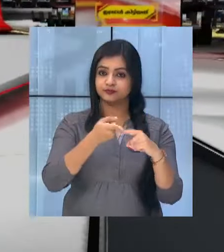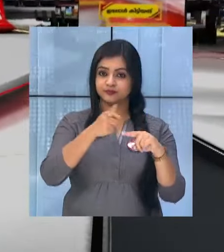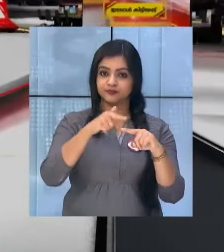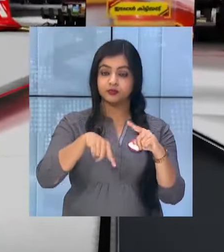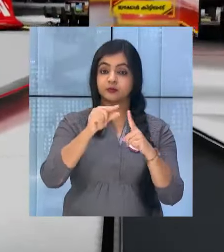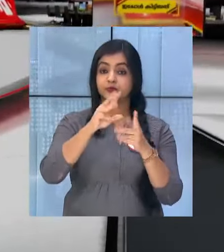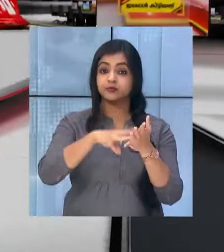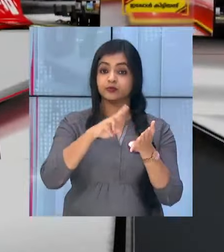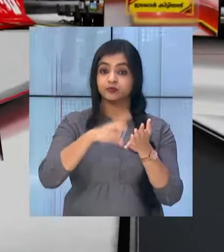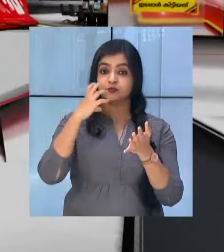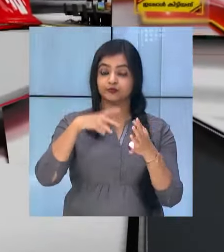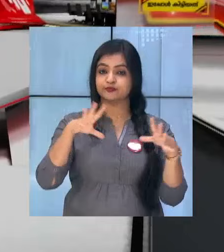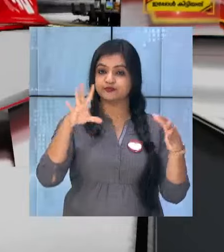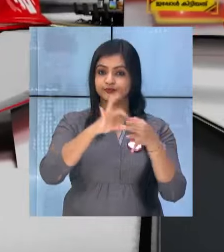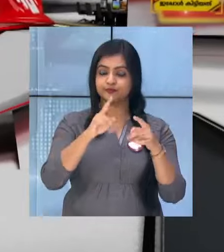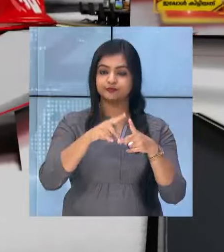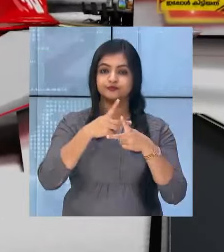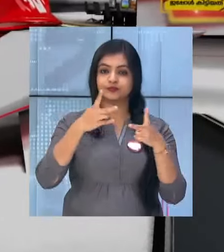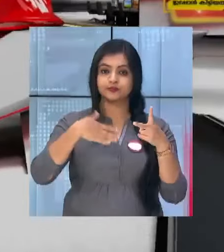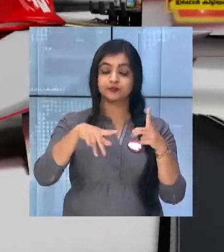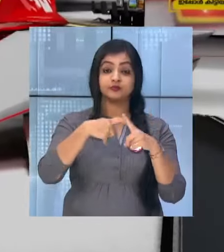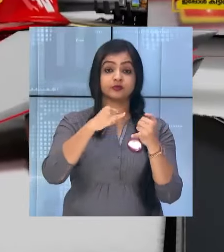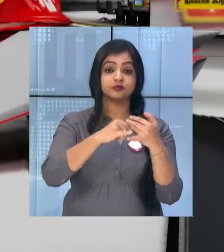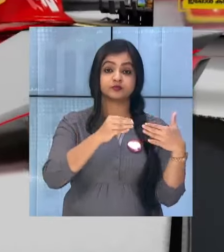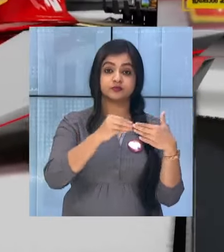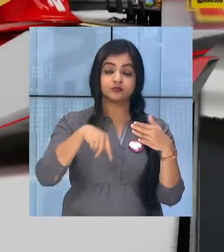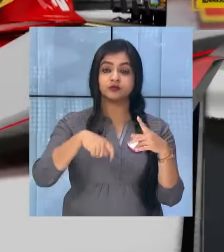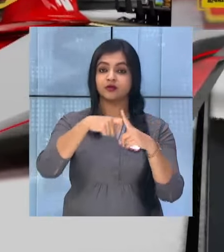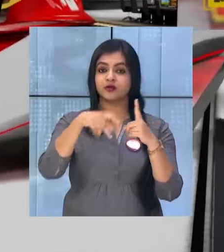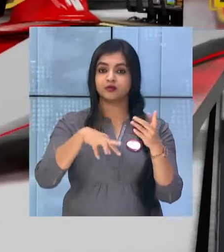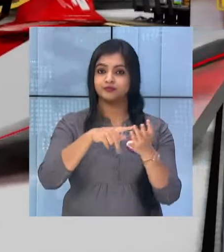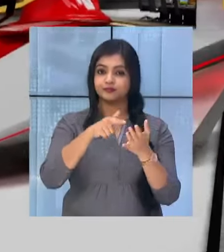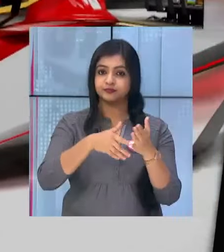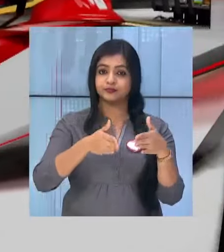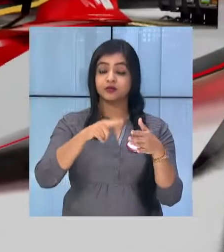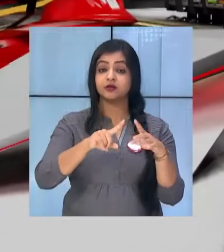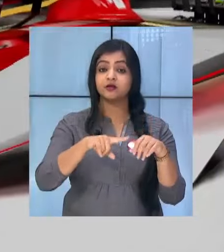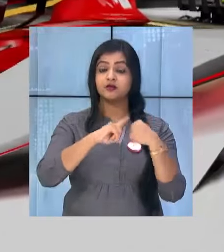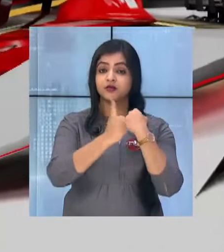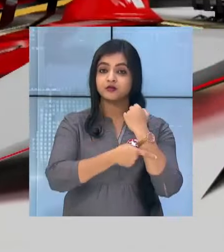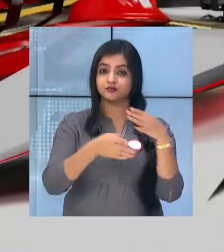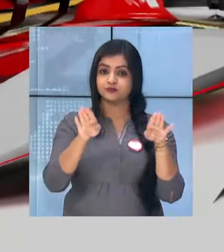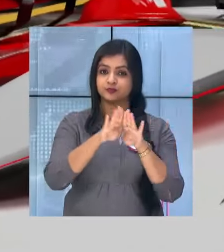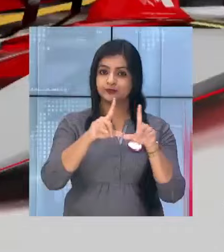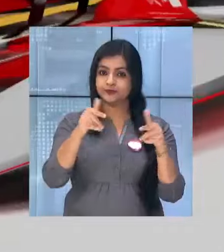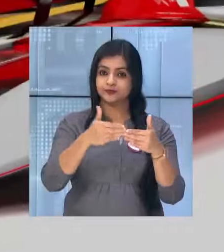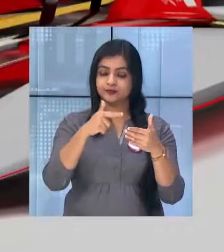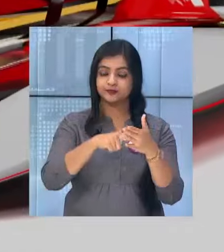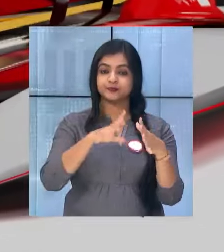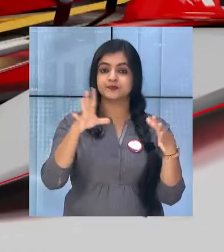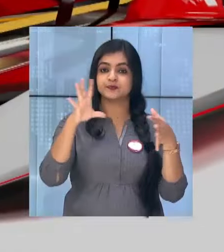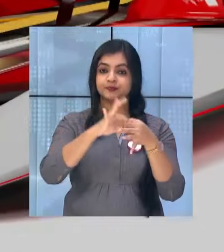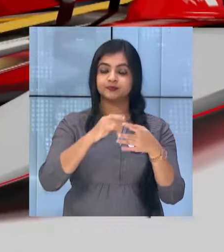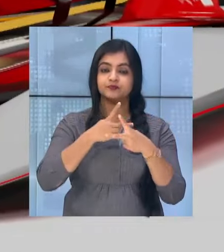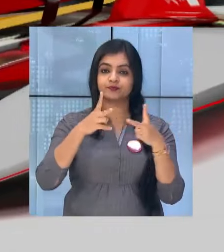പ്രധാനമന്ത്രി നരേന്ദ്രമോദിയാണ് ലയന പ്രഖ്യാപനം നടത്തുക കെ സുരേന്ദ്രൻ നയിക്കുന്ന കേരള പദയാത്രയുടെ സമാപന സമ്മേളനത്തിനാണ് ലയന പ്രഖ്യാപനം എസ് ശ്രീകാന്ത്